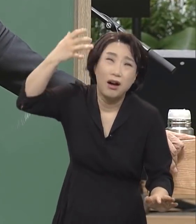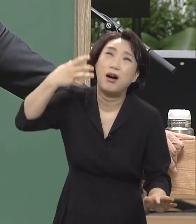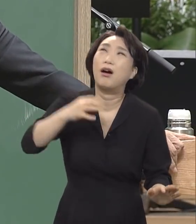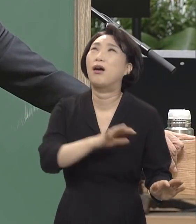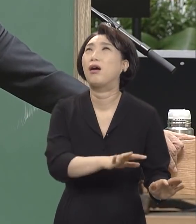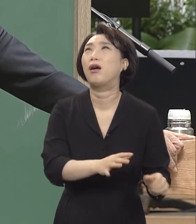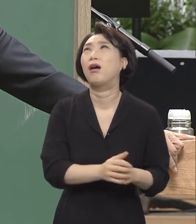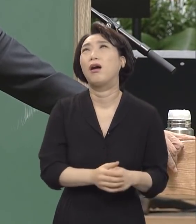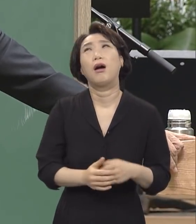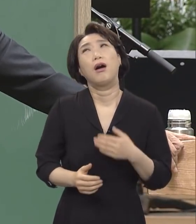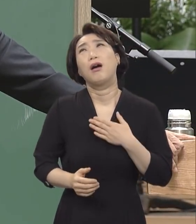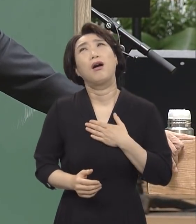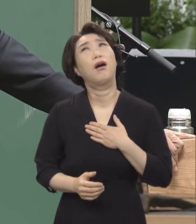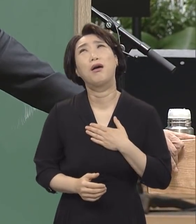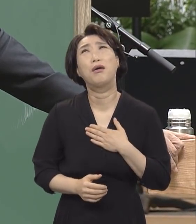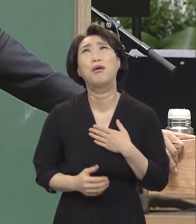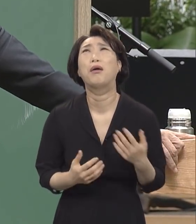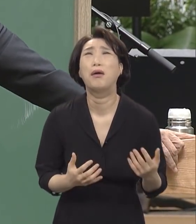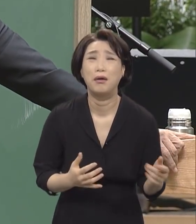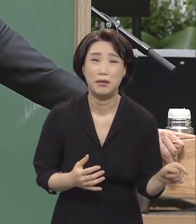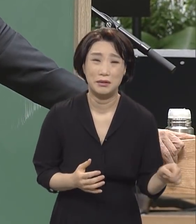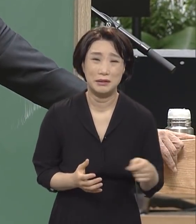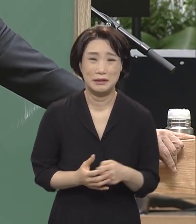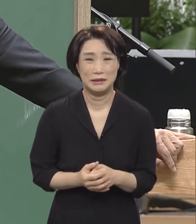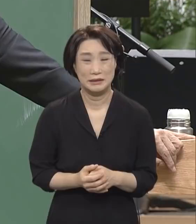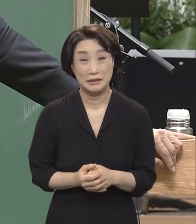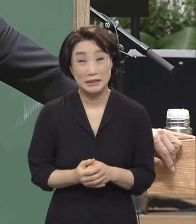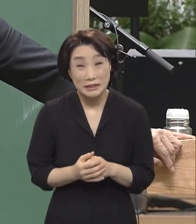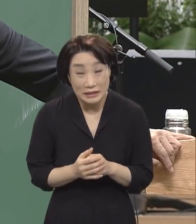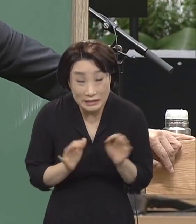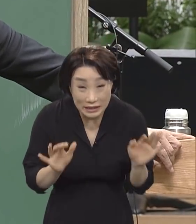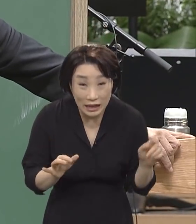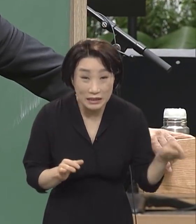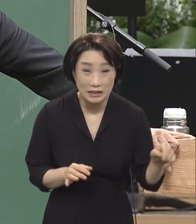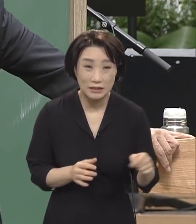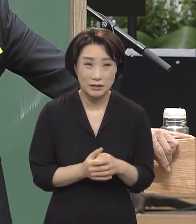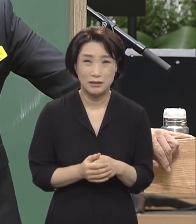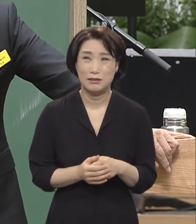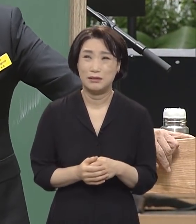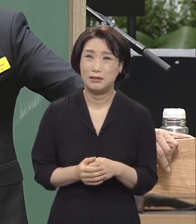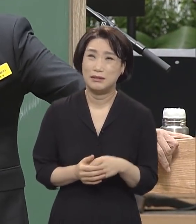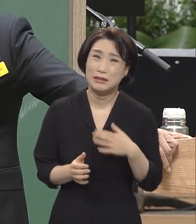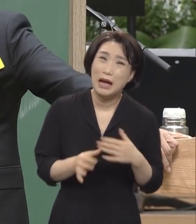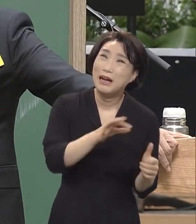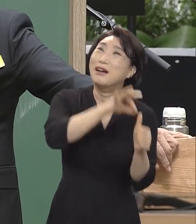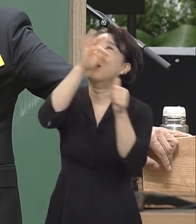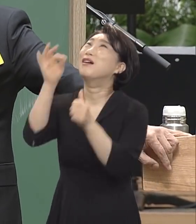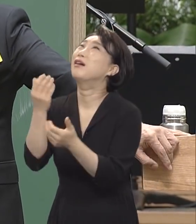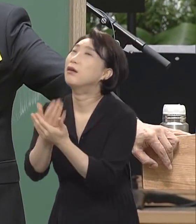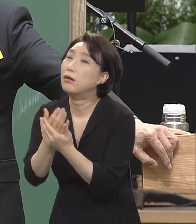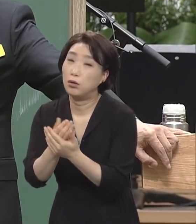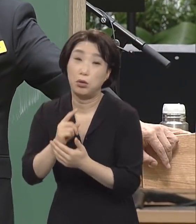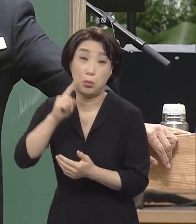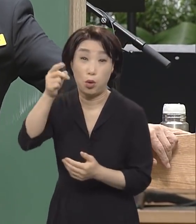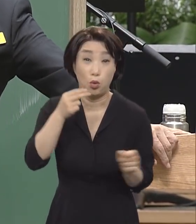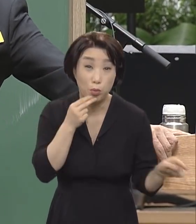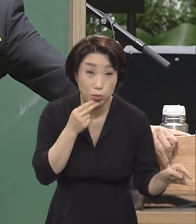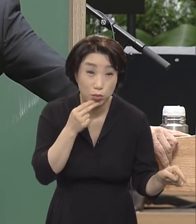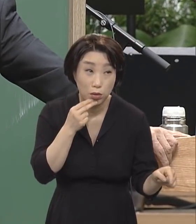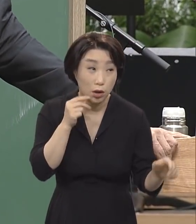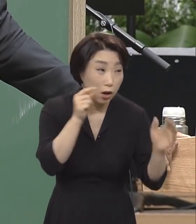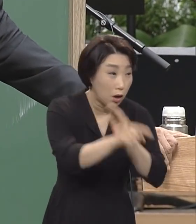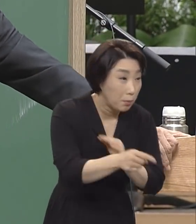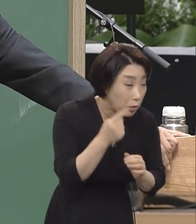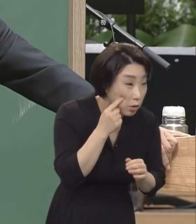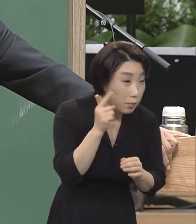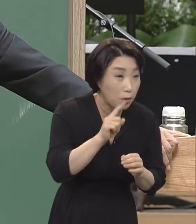못 견디는데 견뎌야 되는 거에요 그러니까 거기 가서 나를 끄집어 내주세요 할 수 없어 가보니까